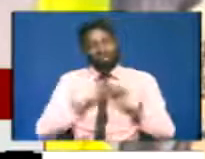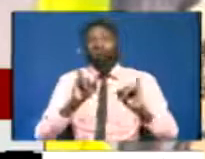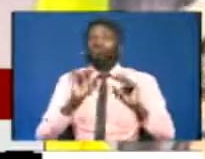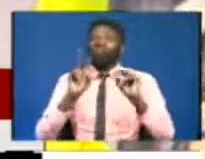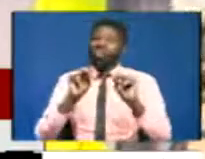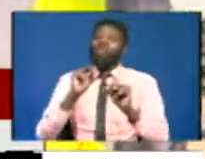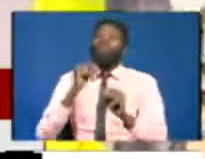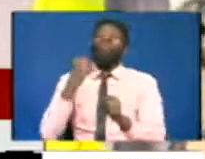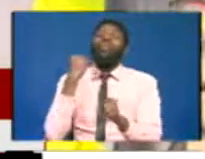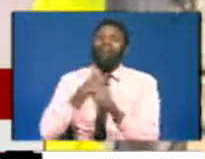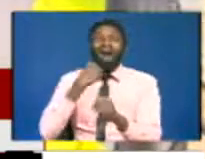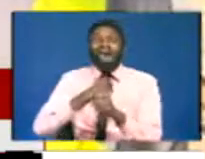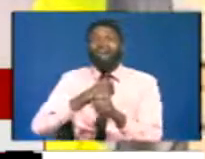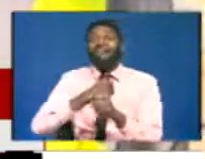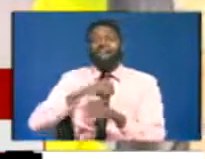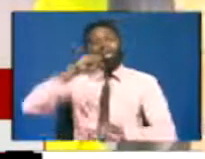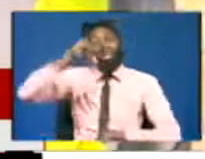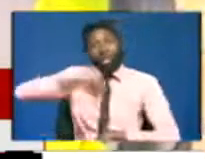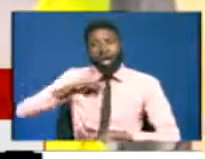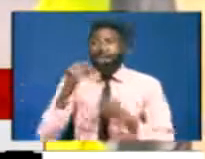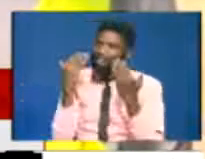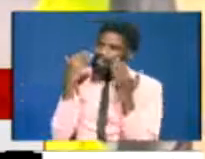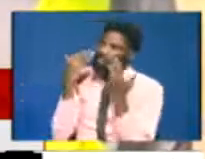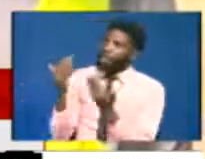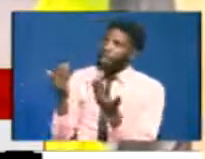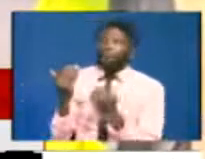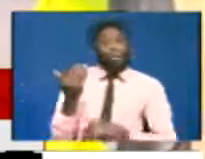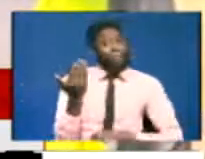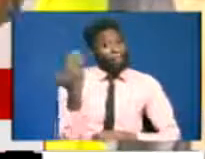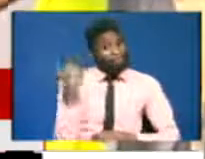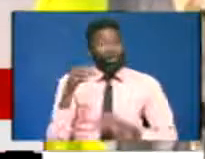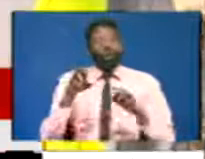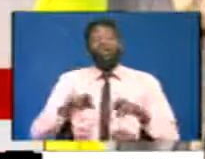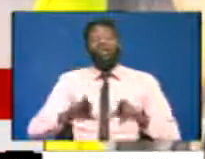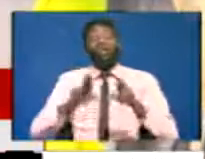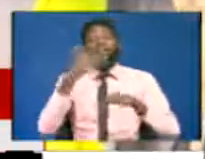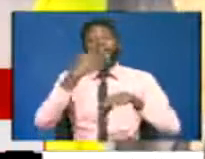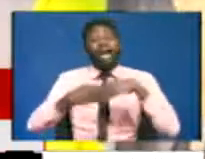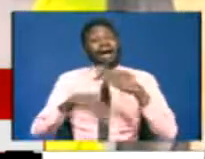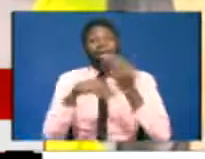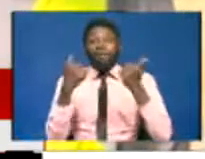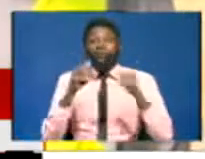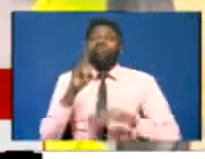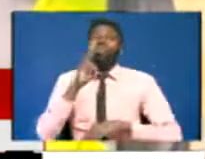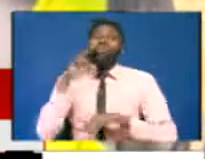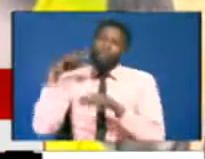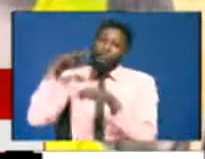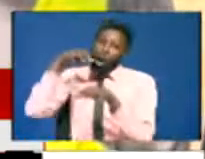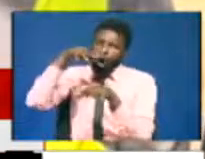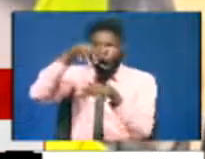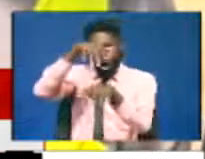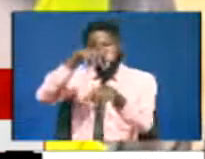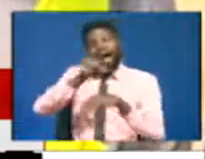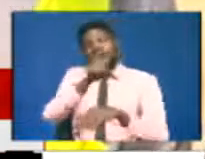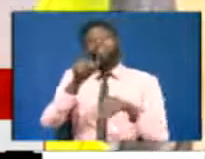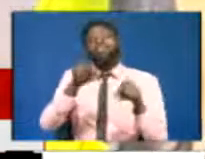vile kumekaa. Hii maji mbeleni, wakati kabla hii barabara kutengenezwa, maji ilikuwa inateremuka mpaka huko chini mahali maji ingine